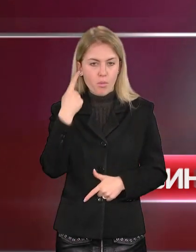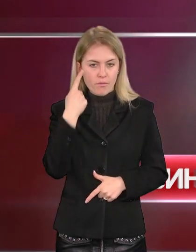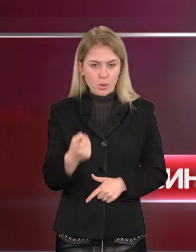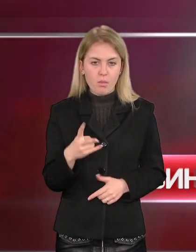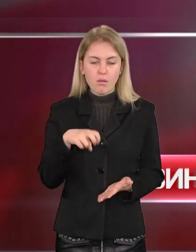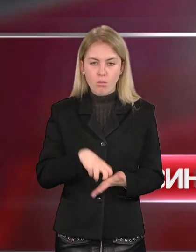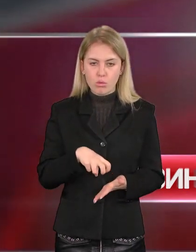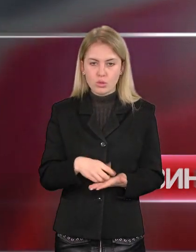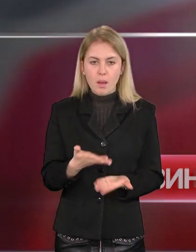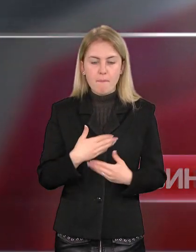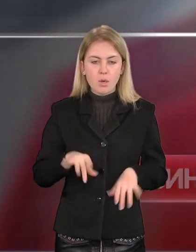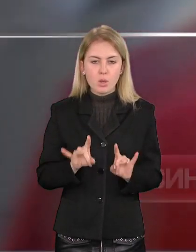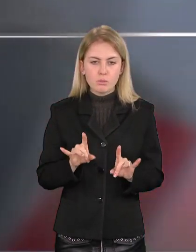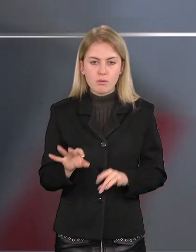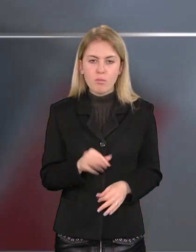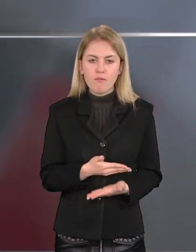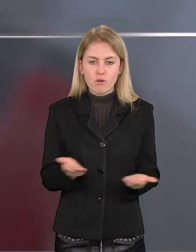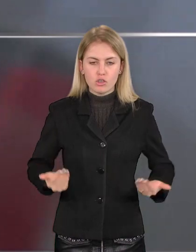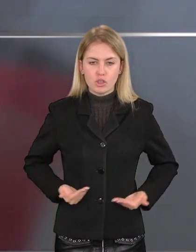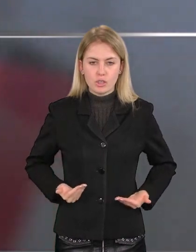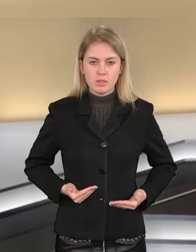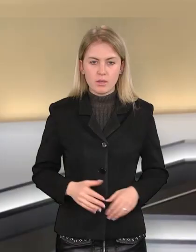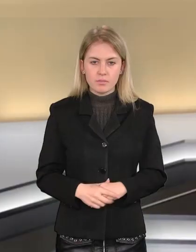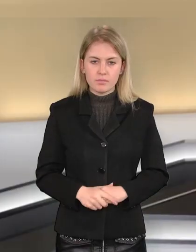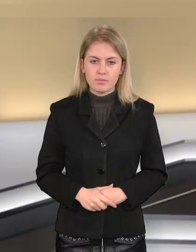повідомленням на пошту. Ми розповідаємо про ваше життя.